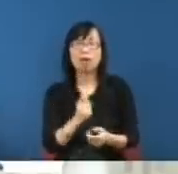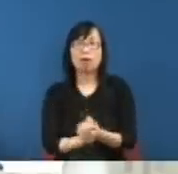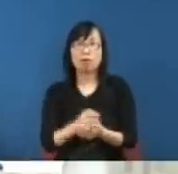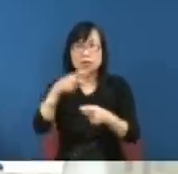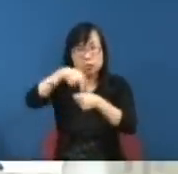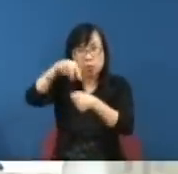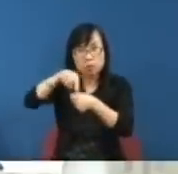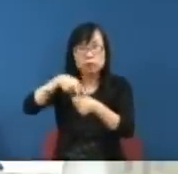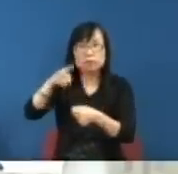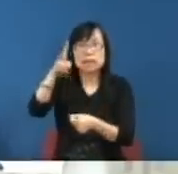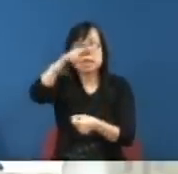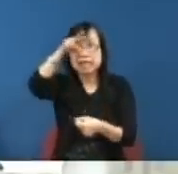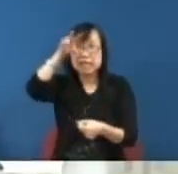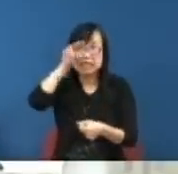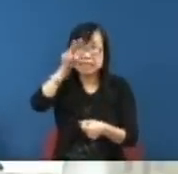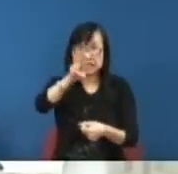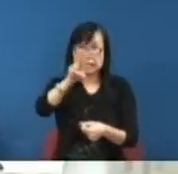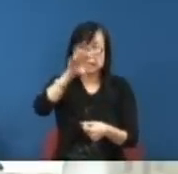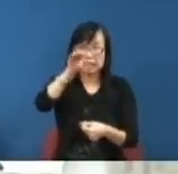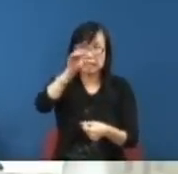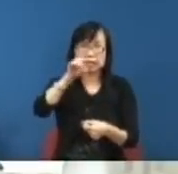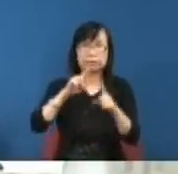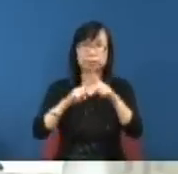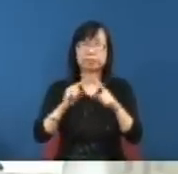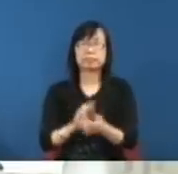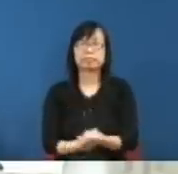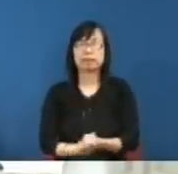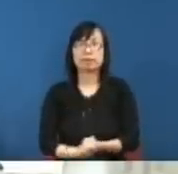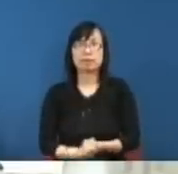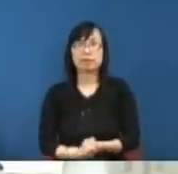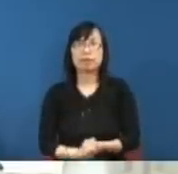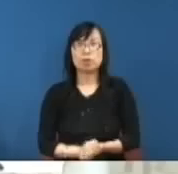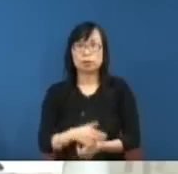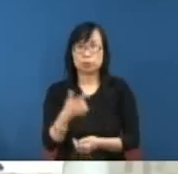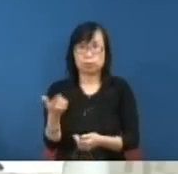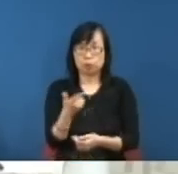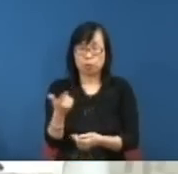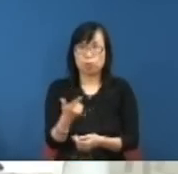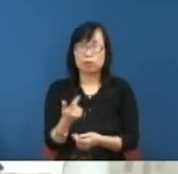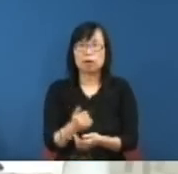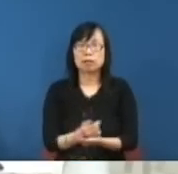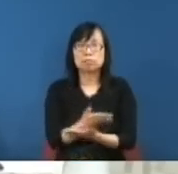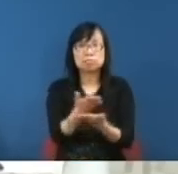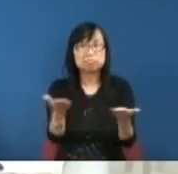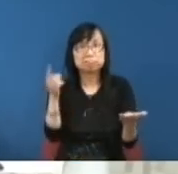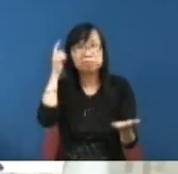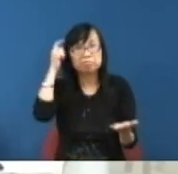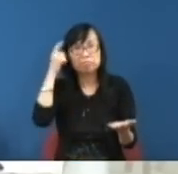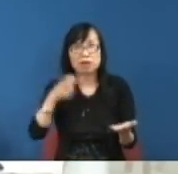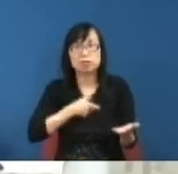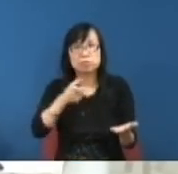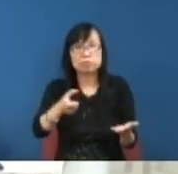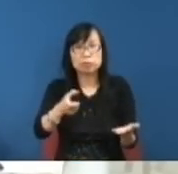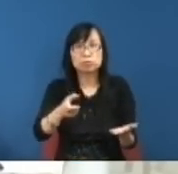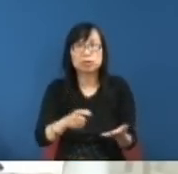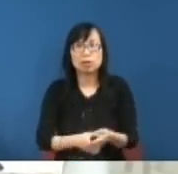曬2億人，仲有呢、這、一個。農業的產品的輸出，如果多過頭呢，大家都知道在資本主義的時代，寧願